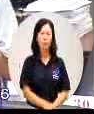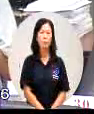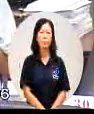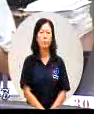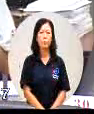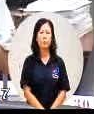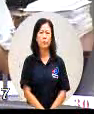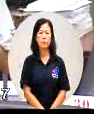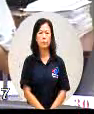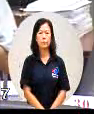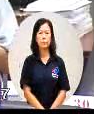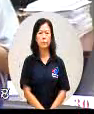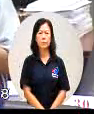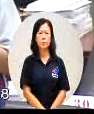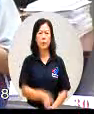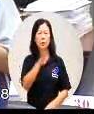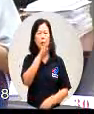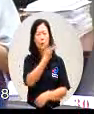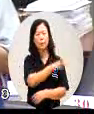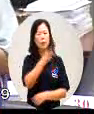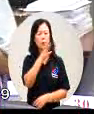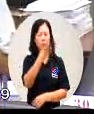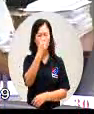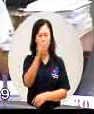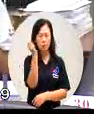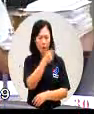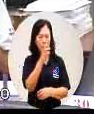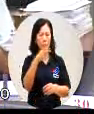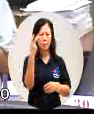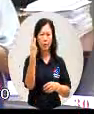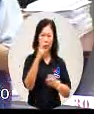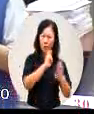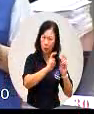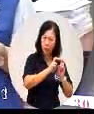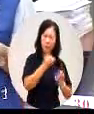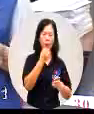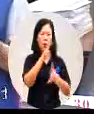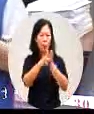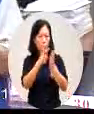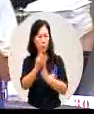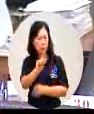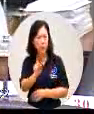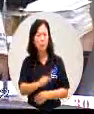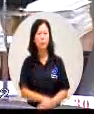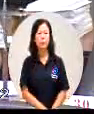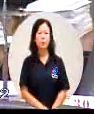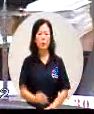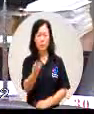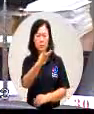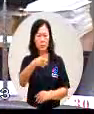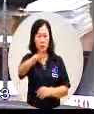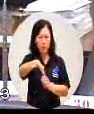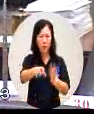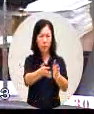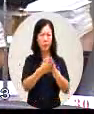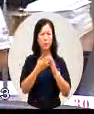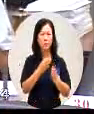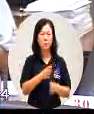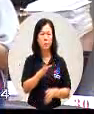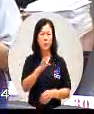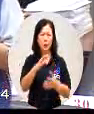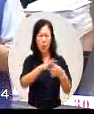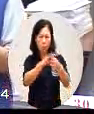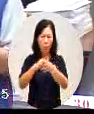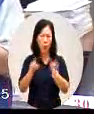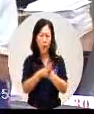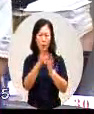是我们不管是高铁、高捷，还有我们台铁哈，这三个站的所属的连通